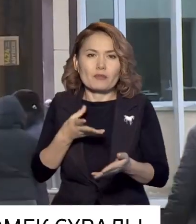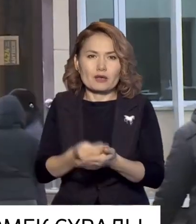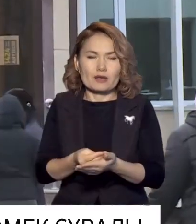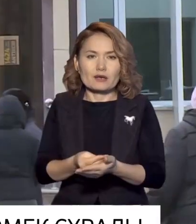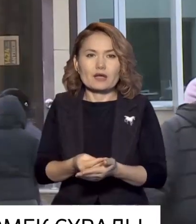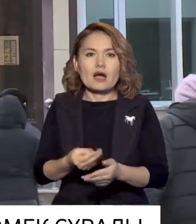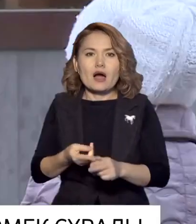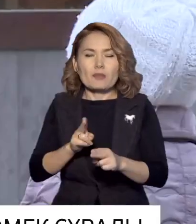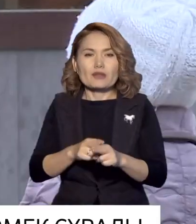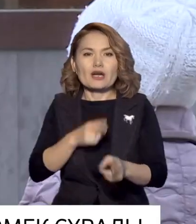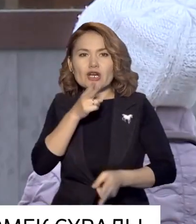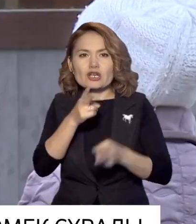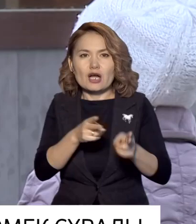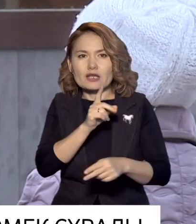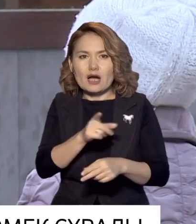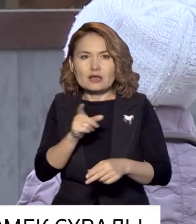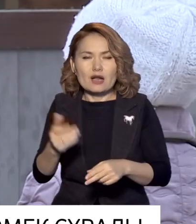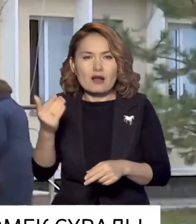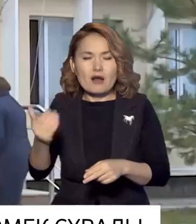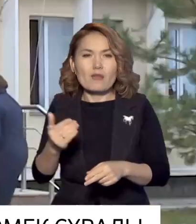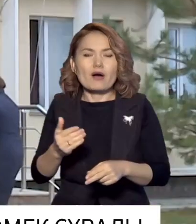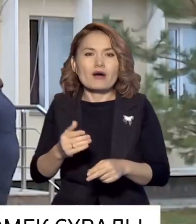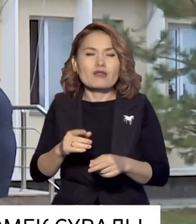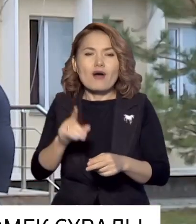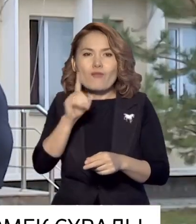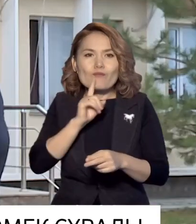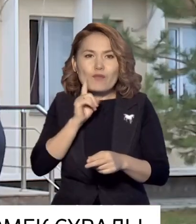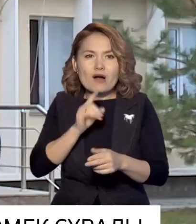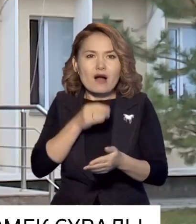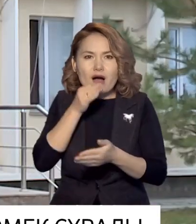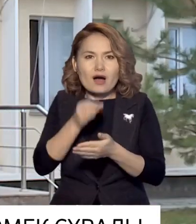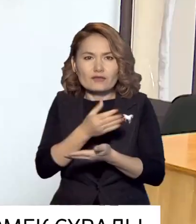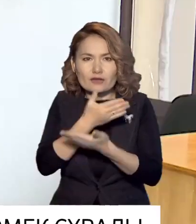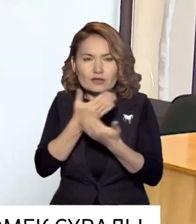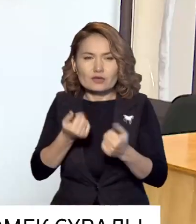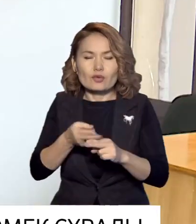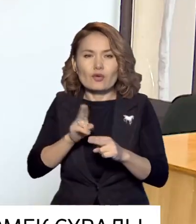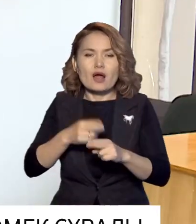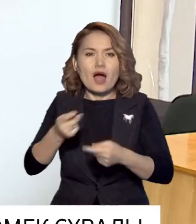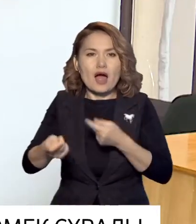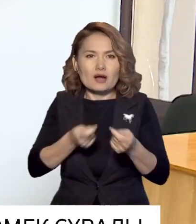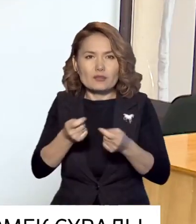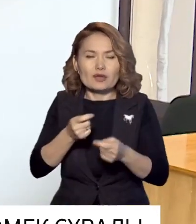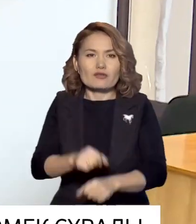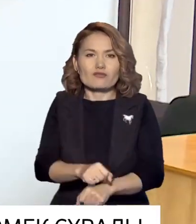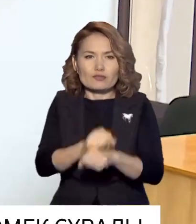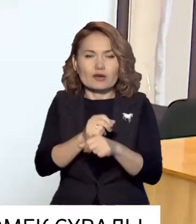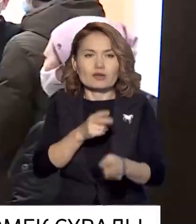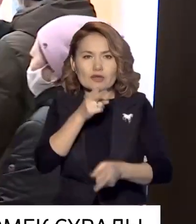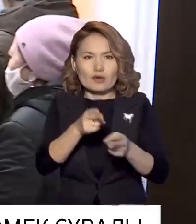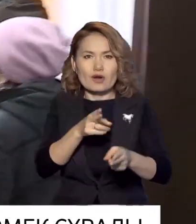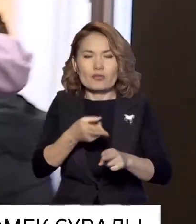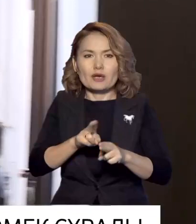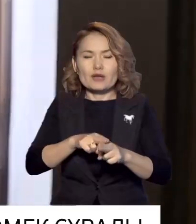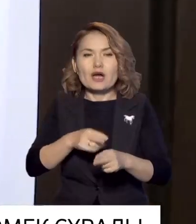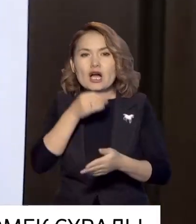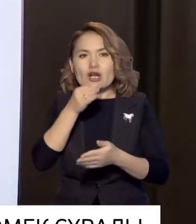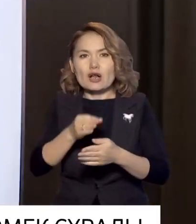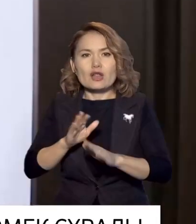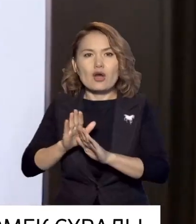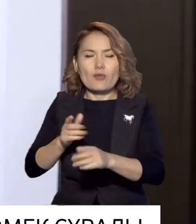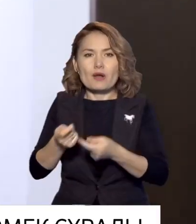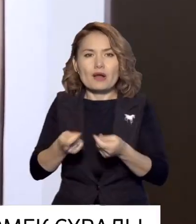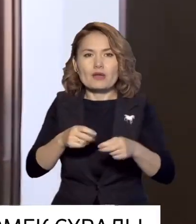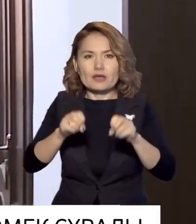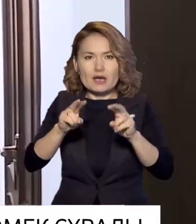жауапты мекемеге шағымдан барғанымен нәтиже шықпаған. Ашынған тұрғындар жиналып әкімдікке тағы барды. Қала әкімінің осы салаға жауапты